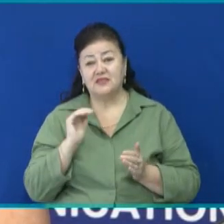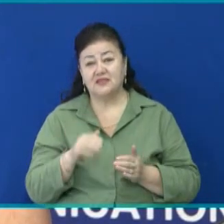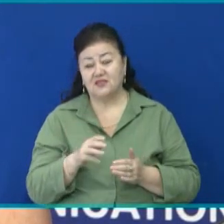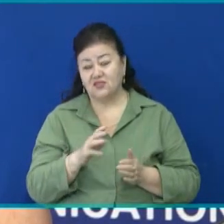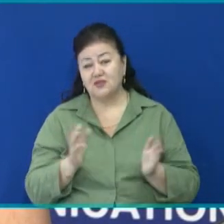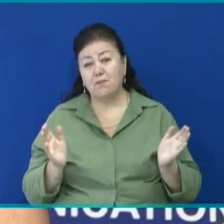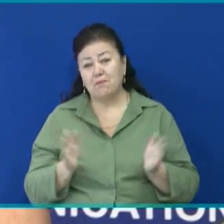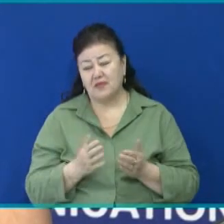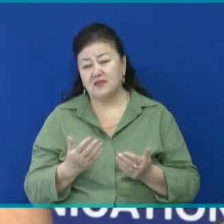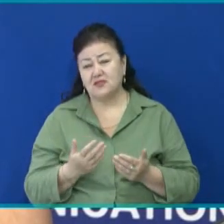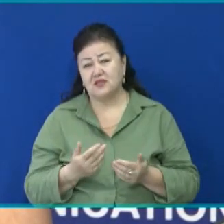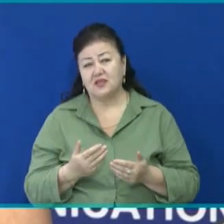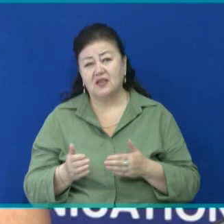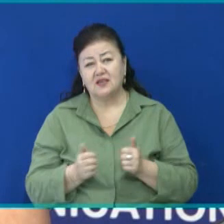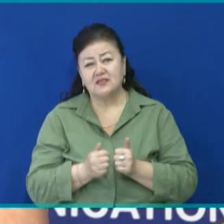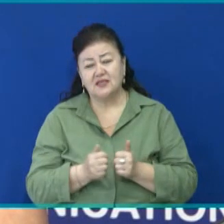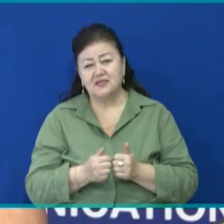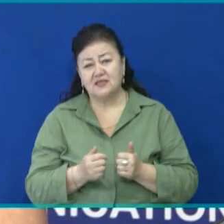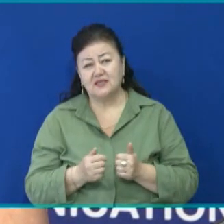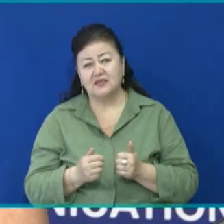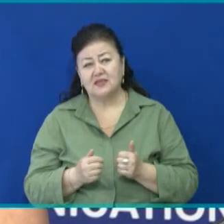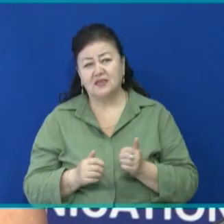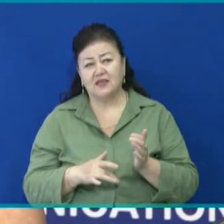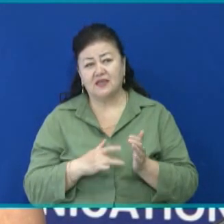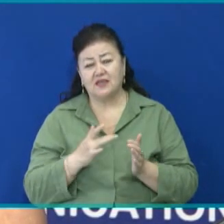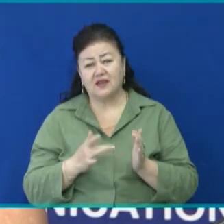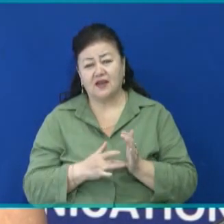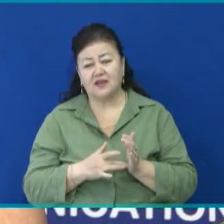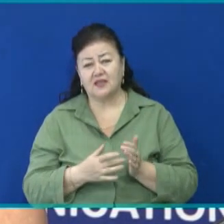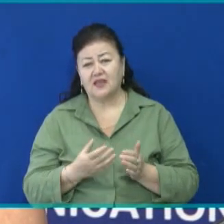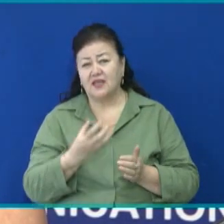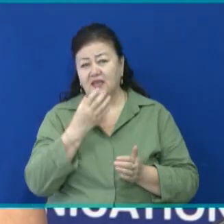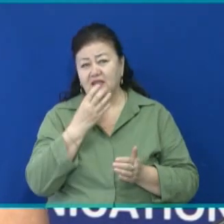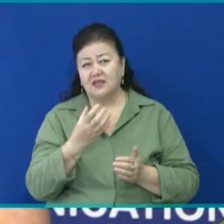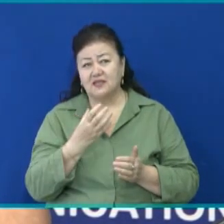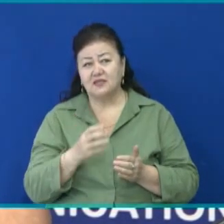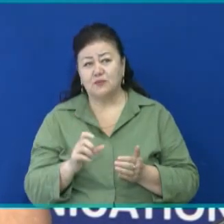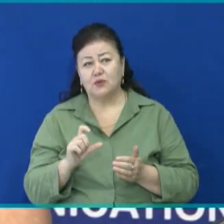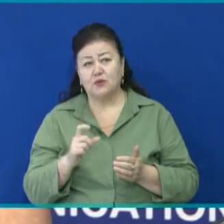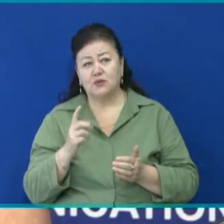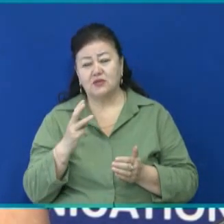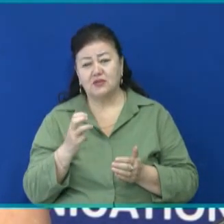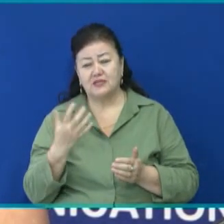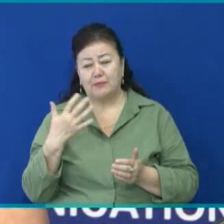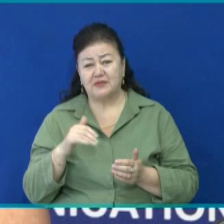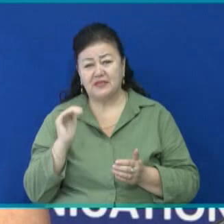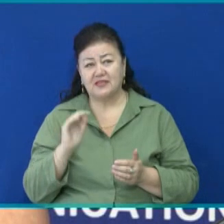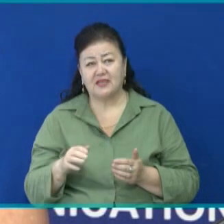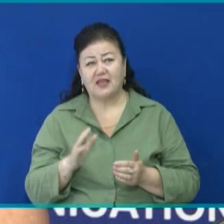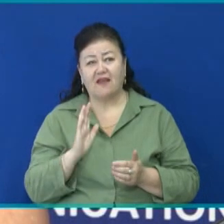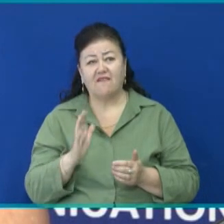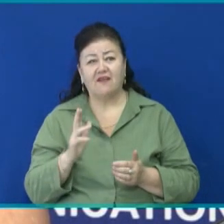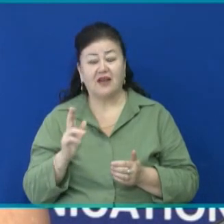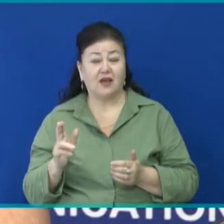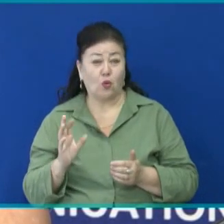қатар, егер көрші өңірлерді салыстырсақ, мысалы жақын жердегі Павлодарда жылу энергетиктерінің 350 мың теңге, ал шығыста 260